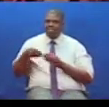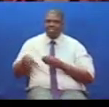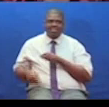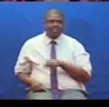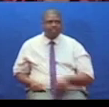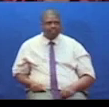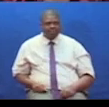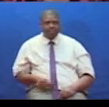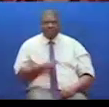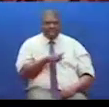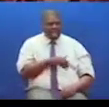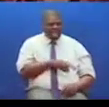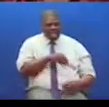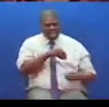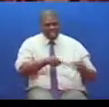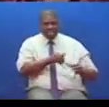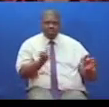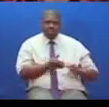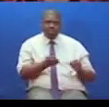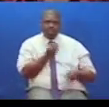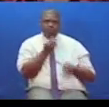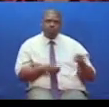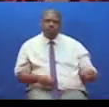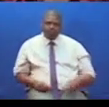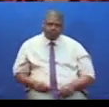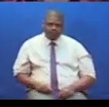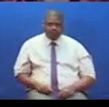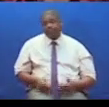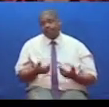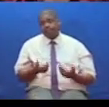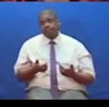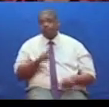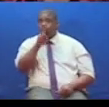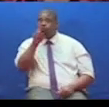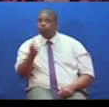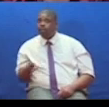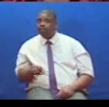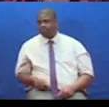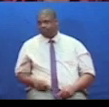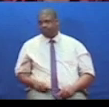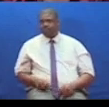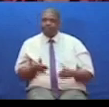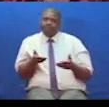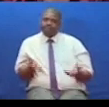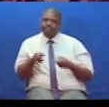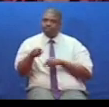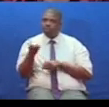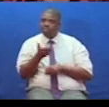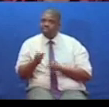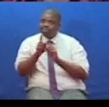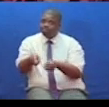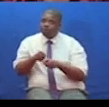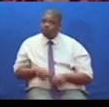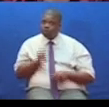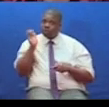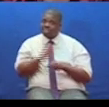acetic acid ambayo inatumika kutunzia vyakula. Sasa swali linakuja, je, hiyo gesi tunayo ya